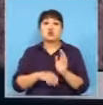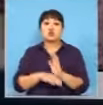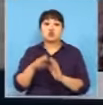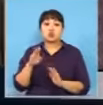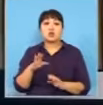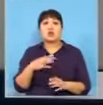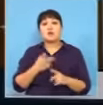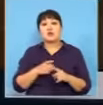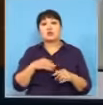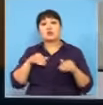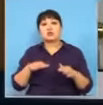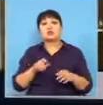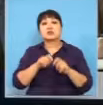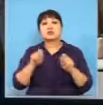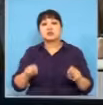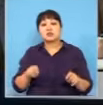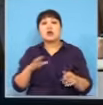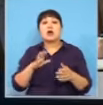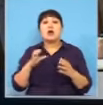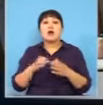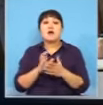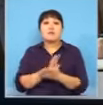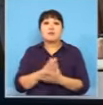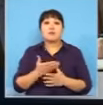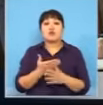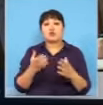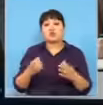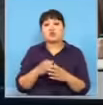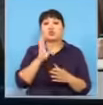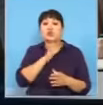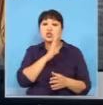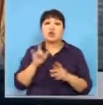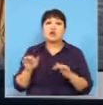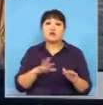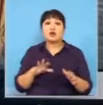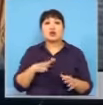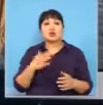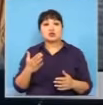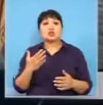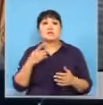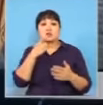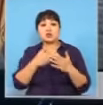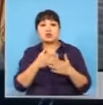лучшему. Потому решение создания благотворительного фонда нашло поддержку среди деловых женщин Актубе. В